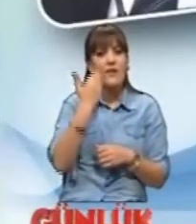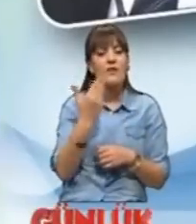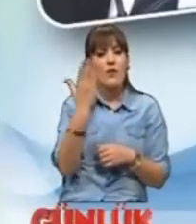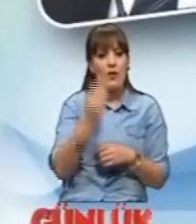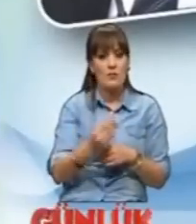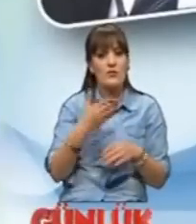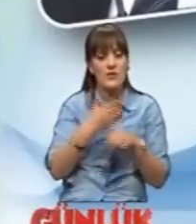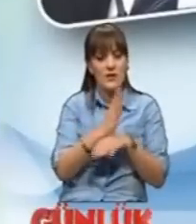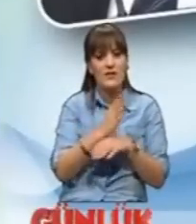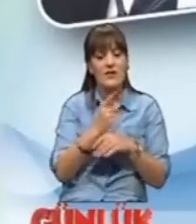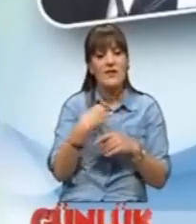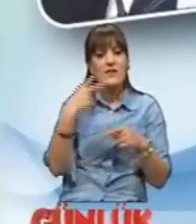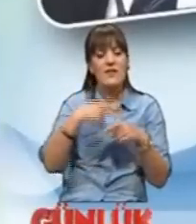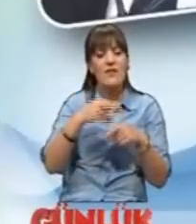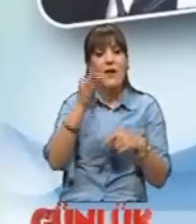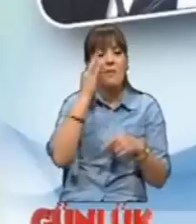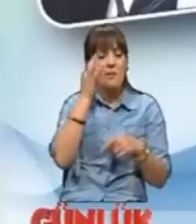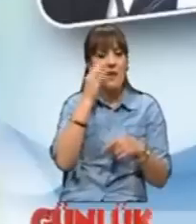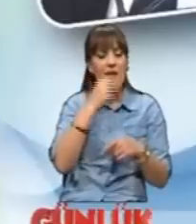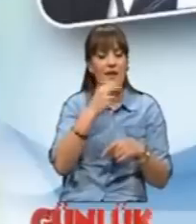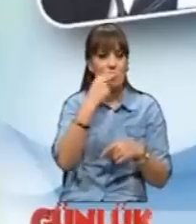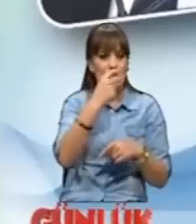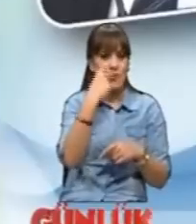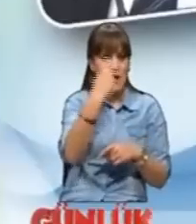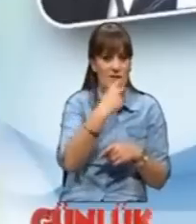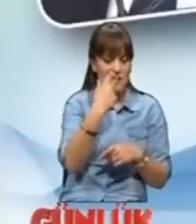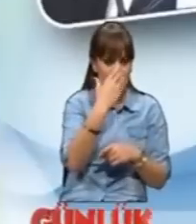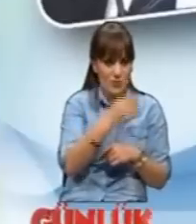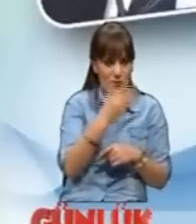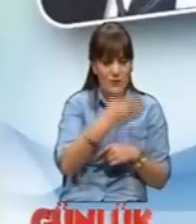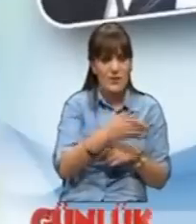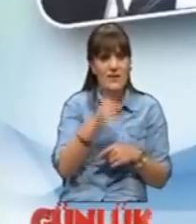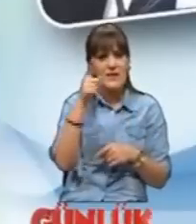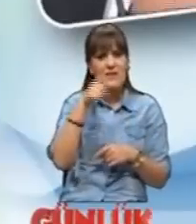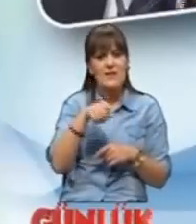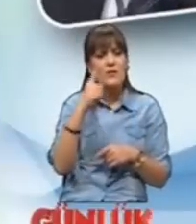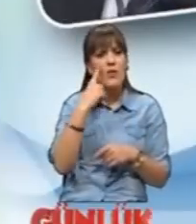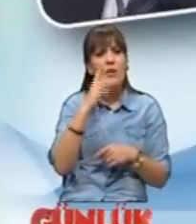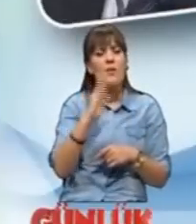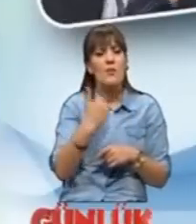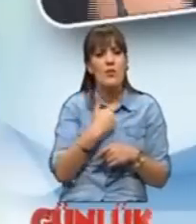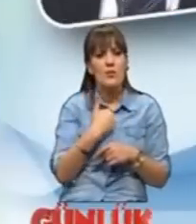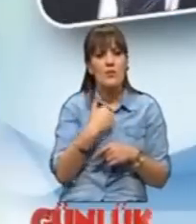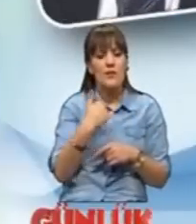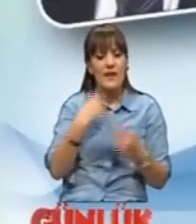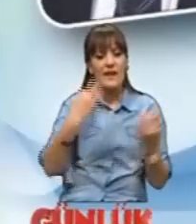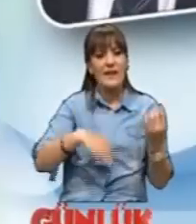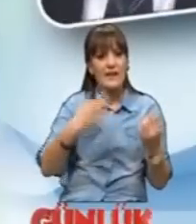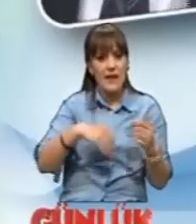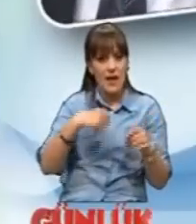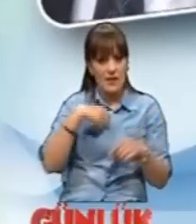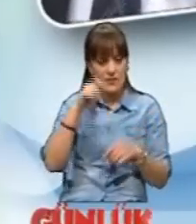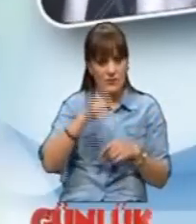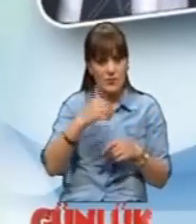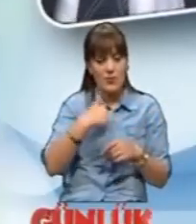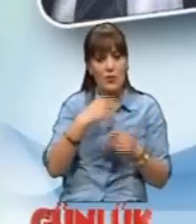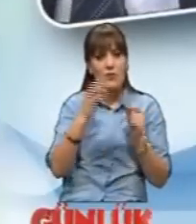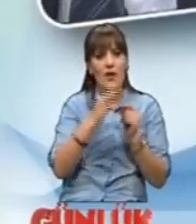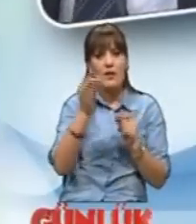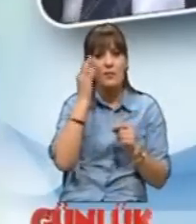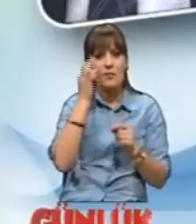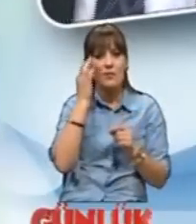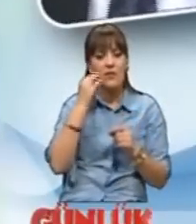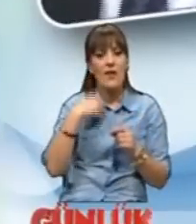olmuş gerçekten. Zafer Bey solist olmuş. Evet. Siz göremiyorum tam. Ben gitar çalıyorum. Siz gitar çalıyorsunuz. Bülent